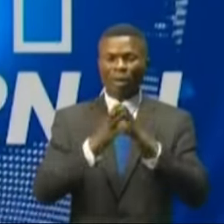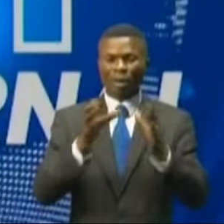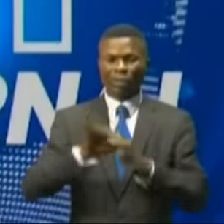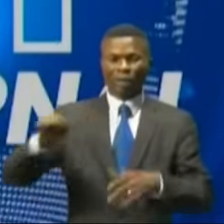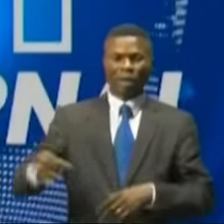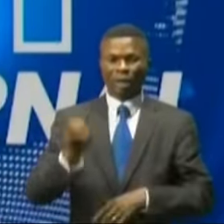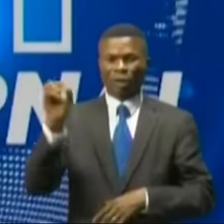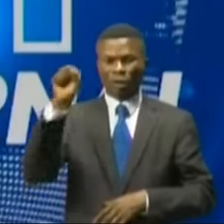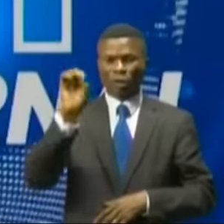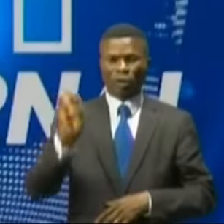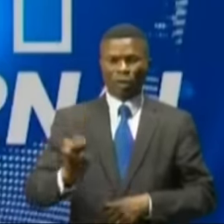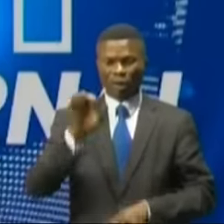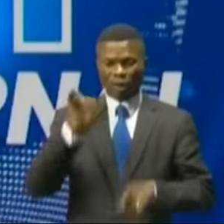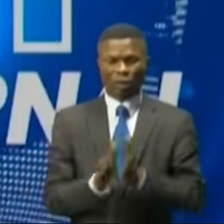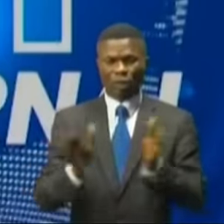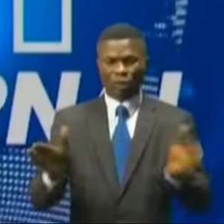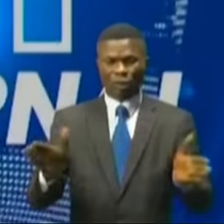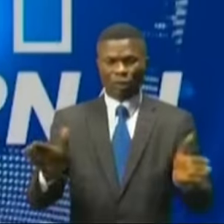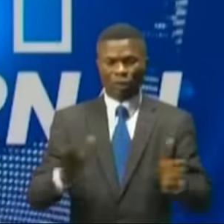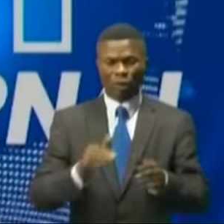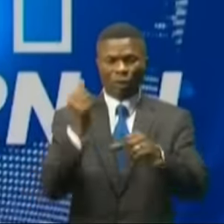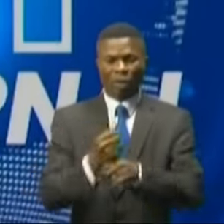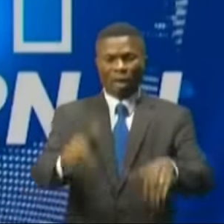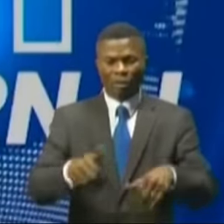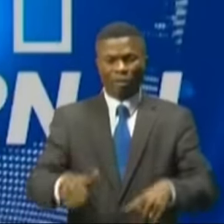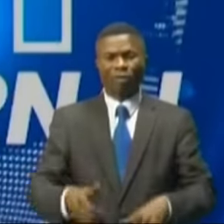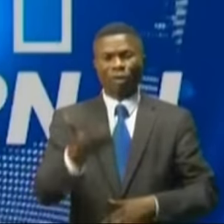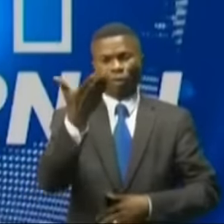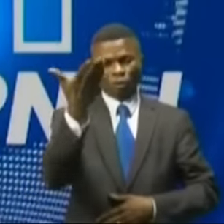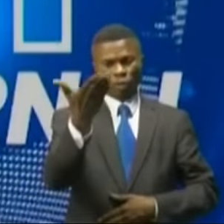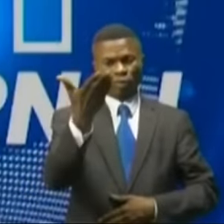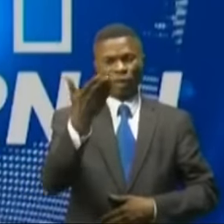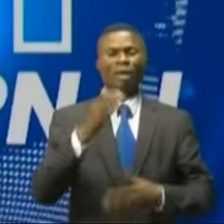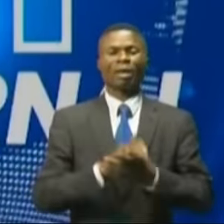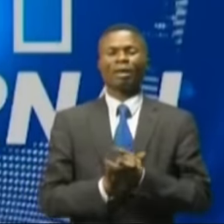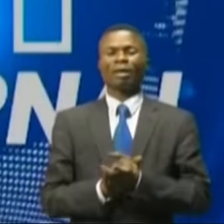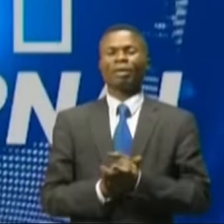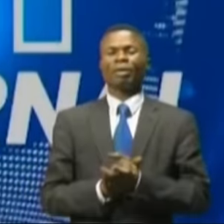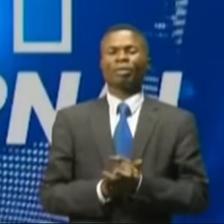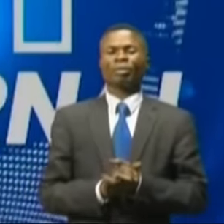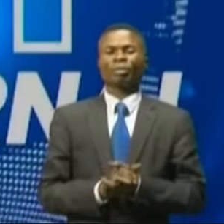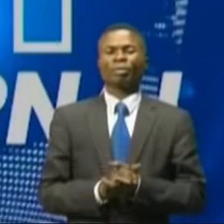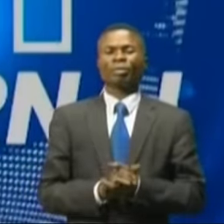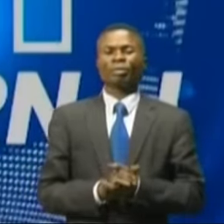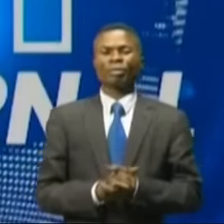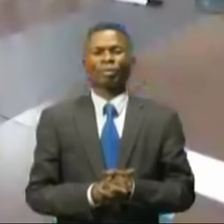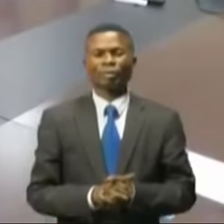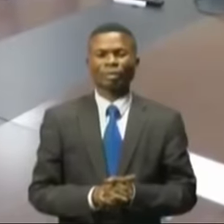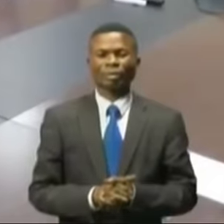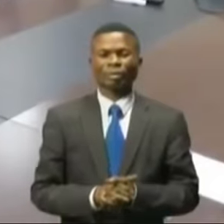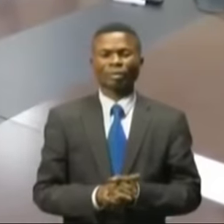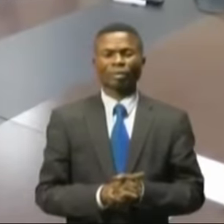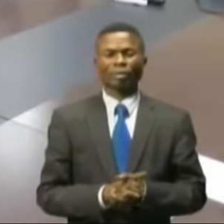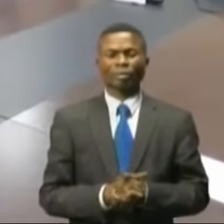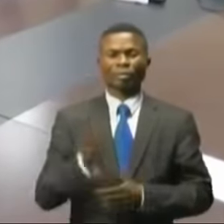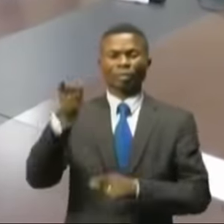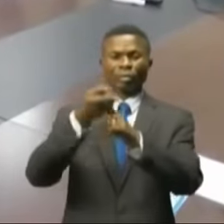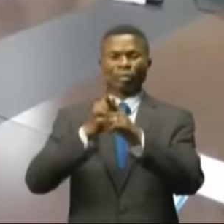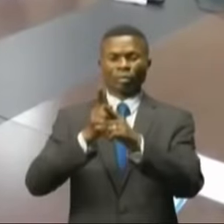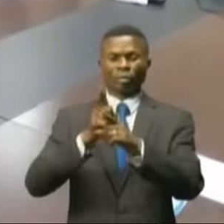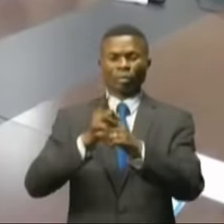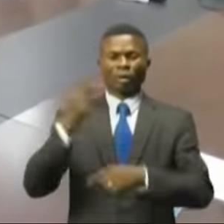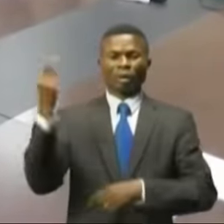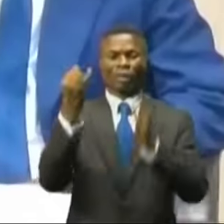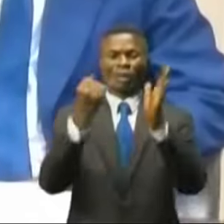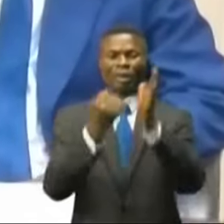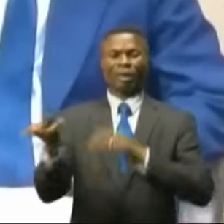Ilanga, secrétaire général à l'agriculture. Monique Mavungu, JR Kabamba, reportage. Venu de 26 provinces,